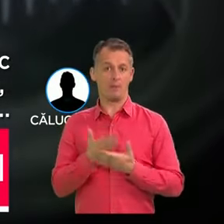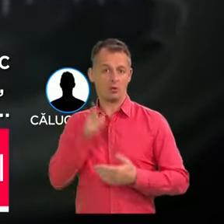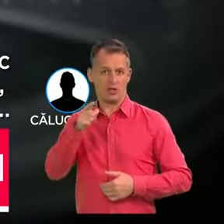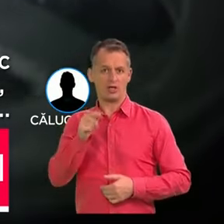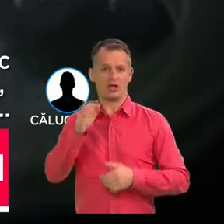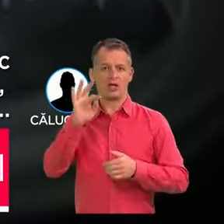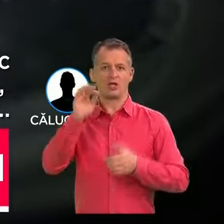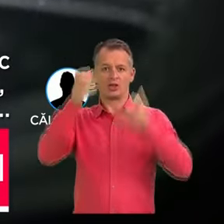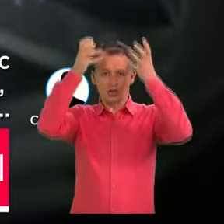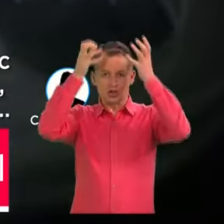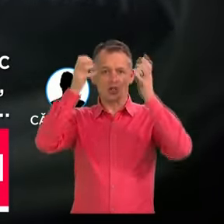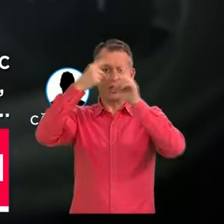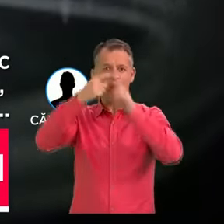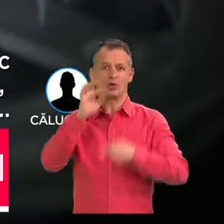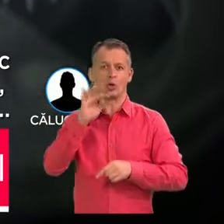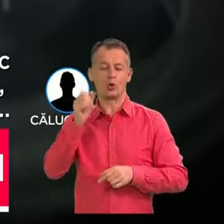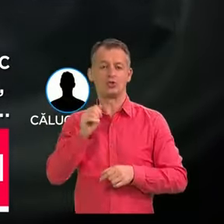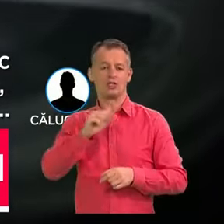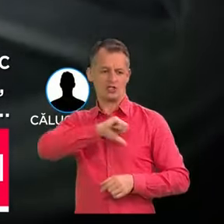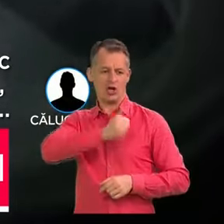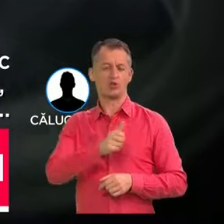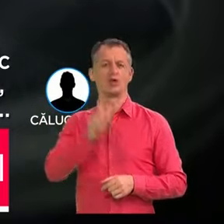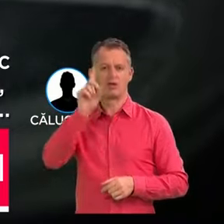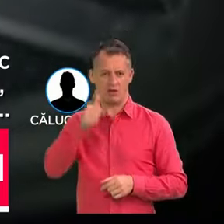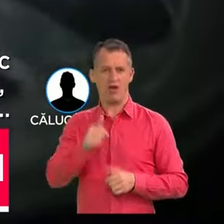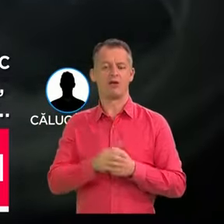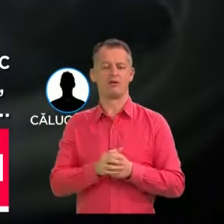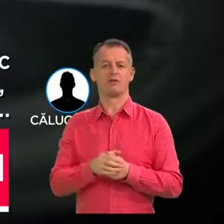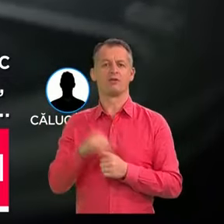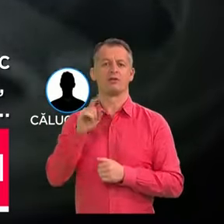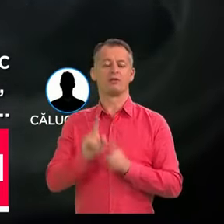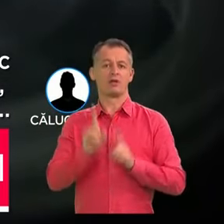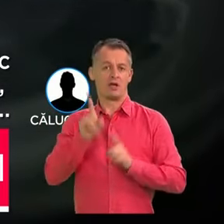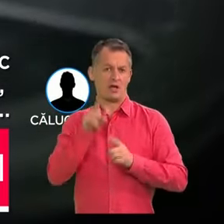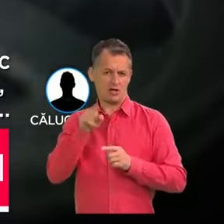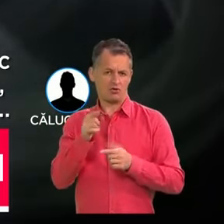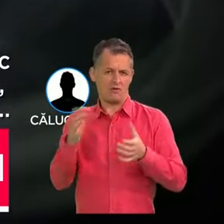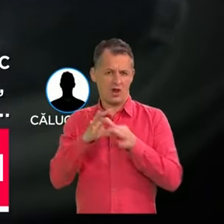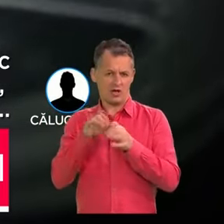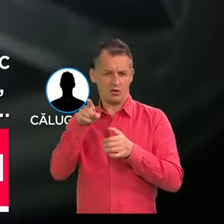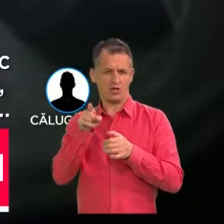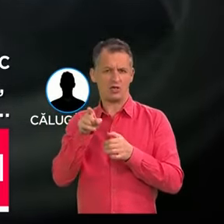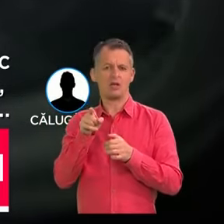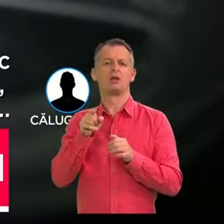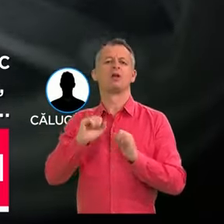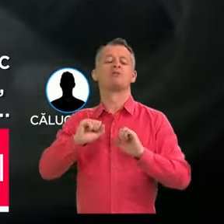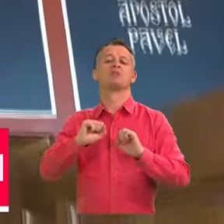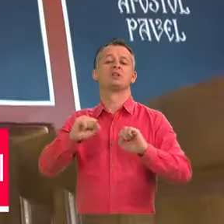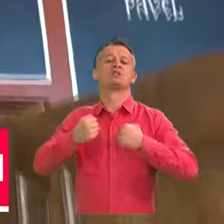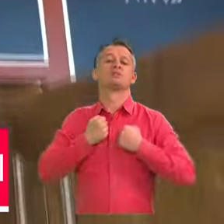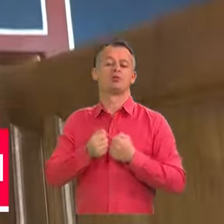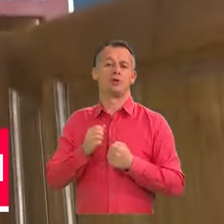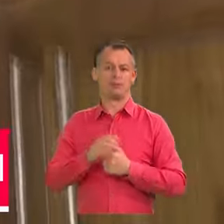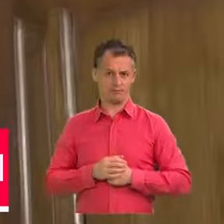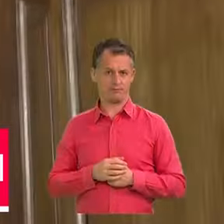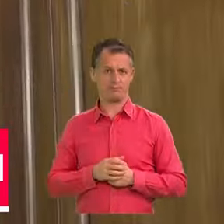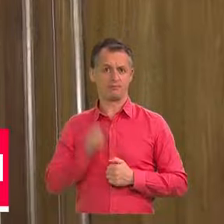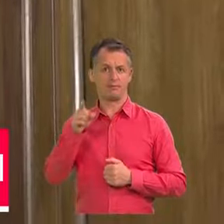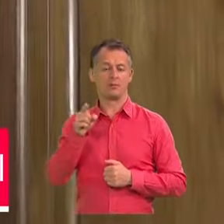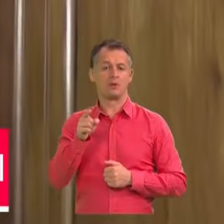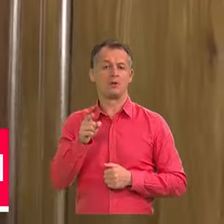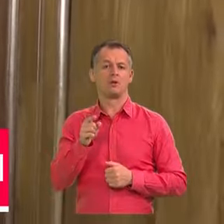Teodosie era gelos, eu ți-am zis, Teodosie nu împarte nimic cu nimeni. În momentul în care ai luat ceva de la Teodosie, te ninorocești Teodosie, pentru că el este prieten. Arhiepiscopia